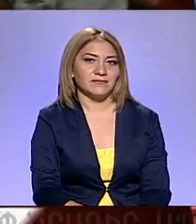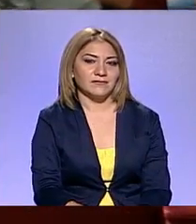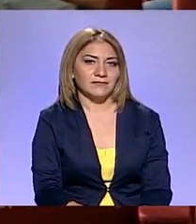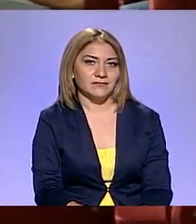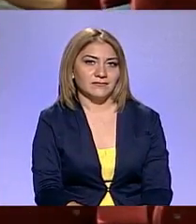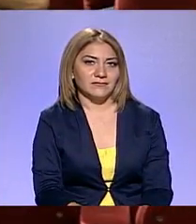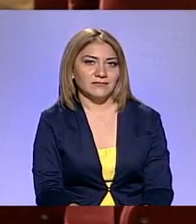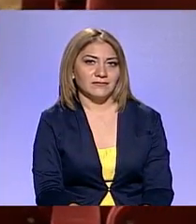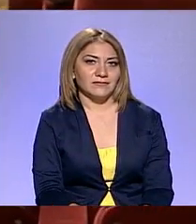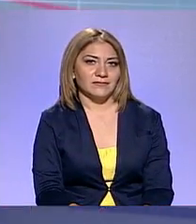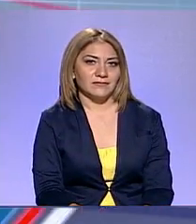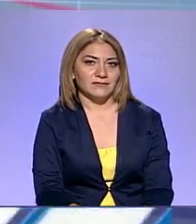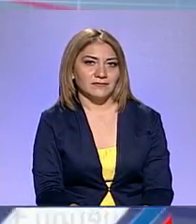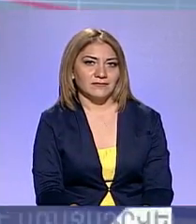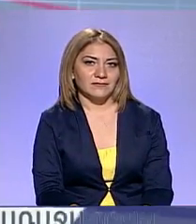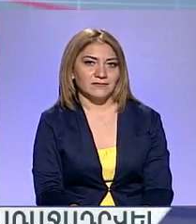լուրերի համար։